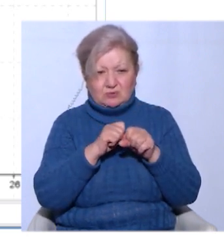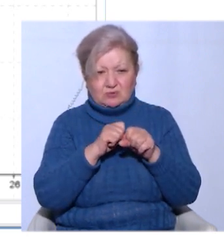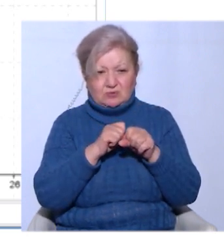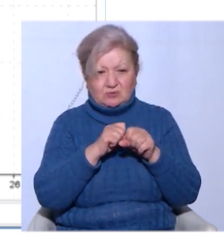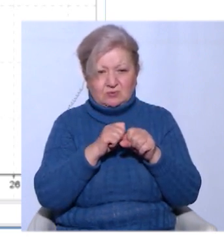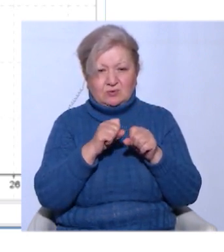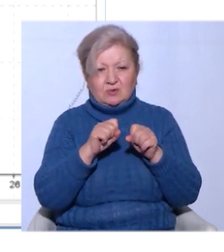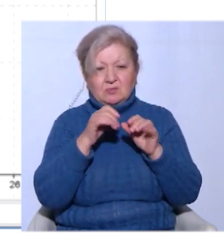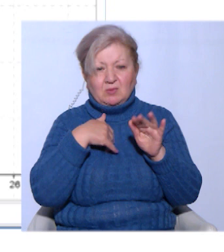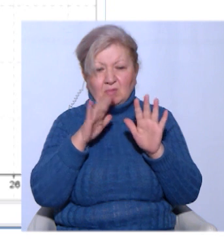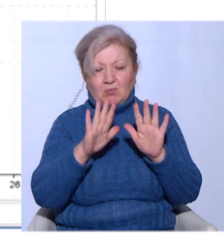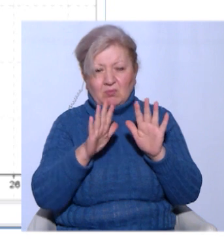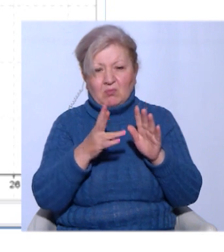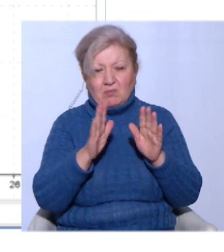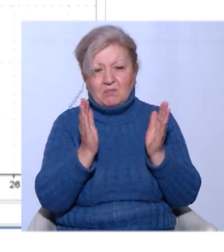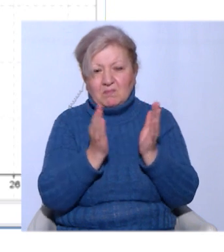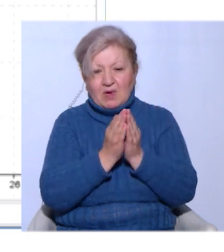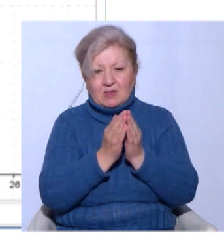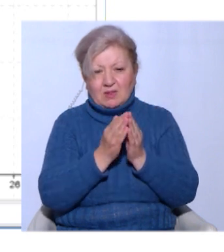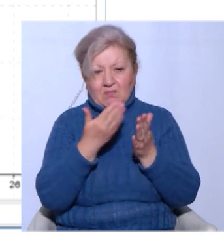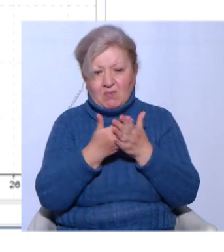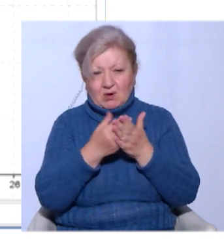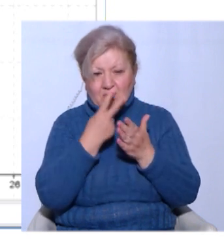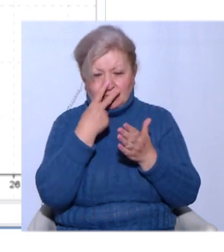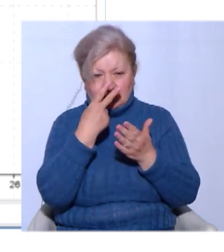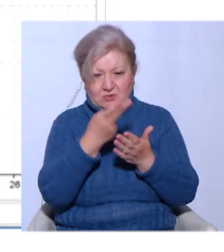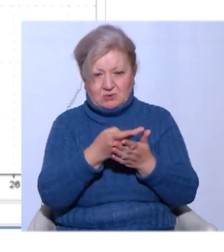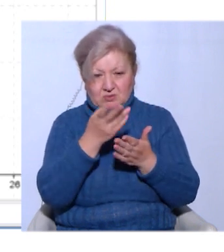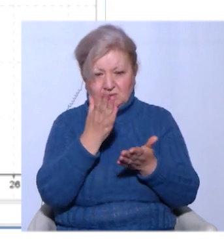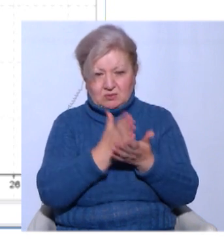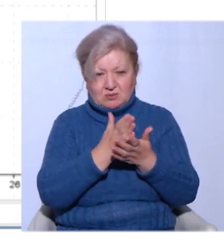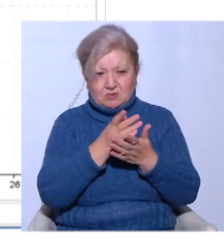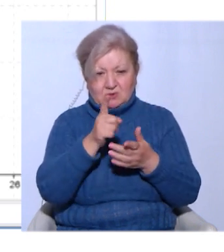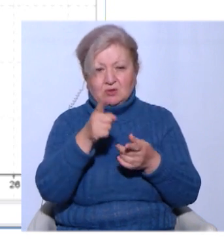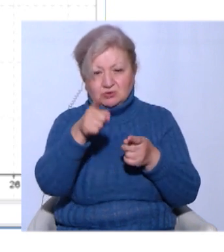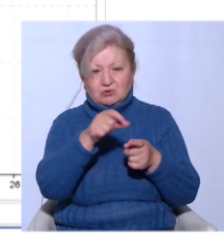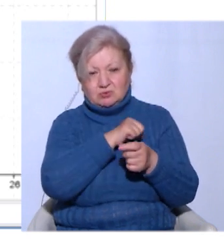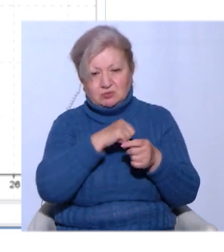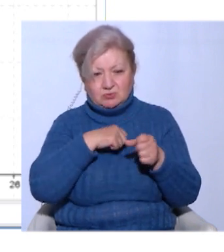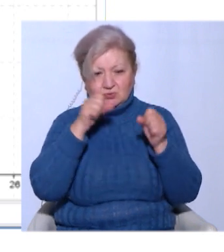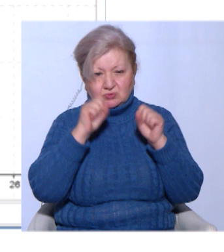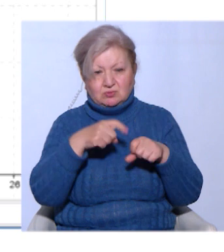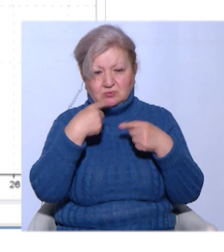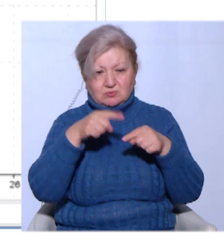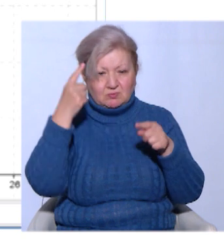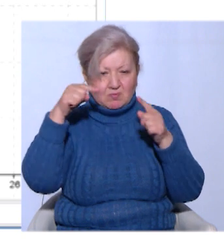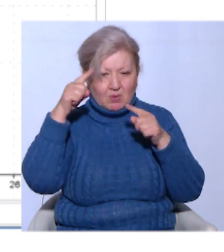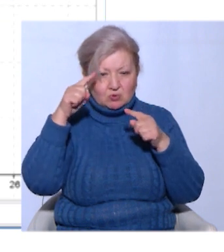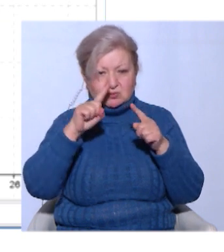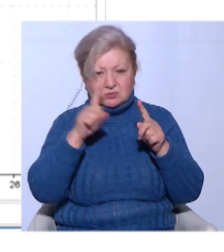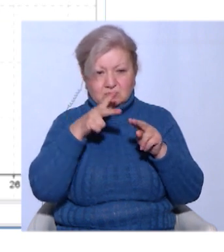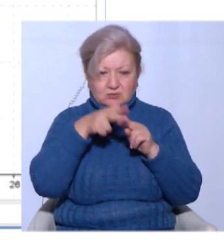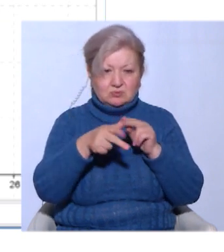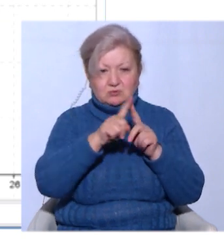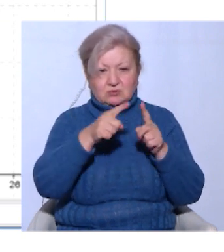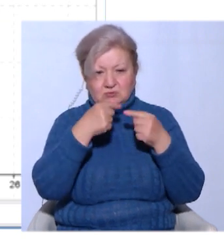შეგიძლიათ. მე უბრალოდ მხოლოდ პატარა მაგალითი მოგიყვანეთ, შეგიძლიათ გამოიყენოთ თქვენ სხვადასხვა